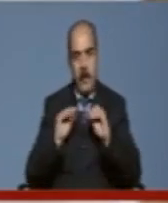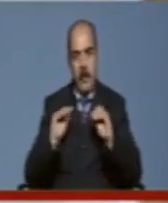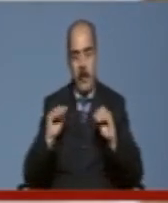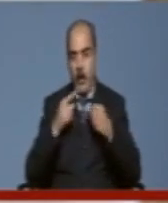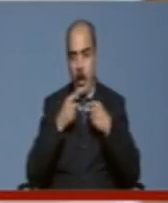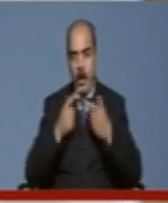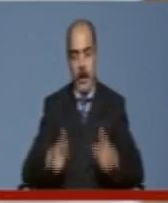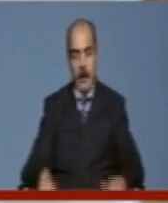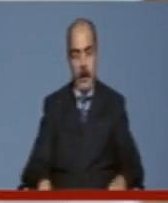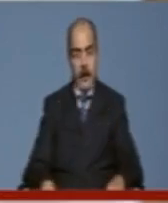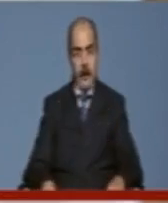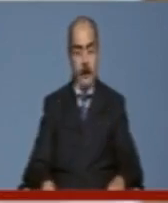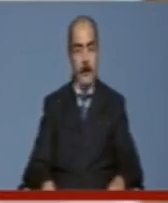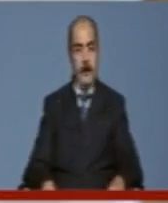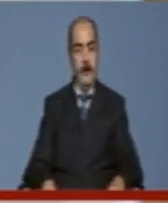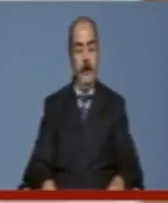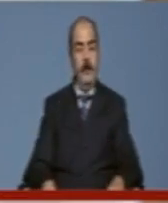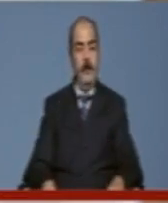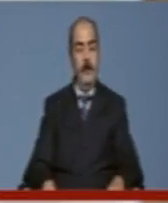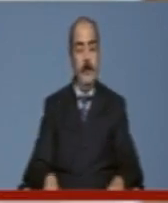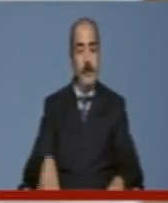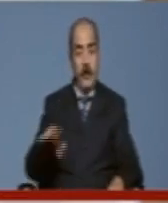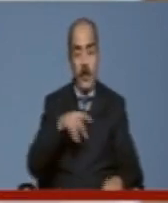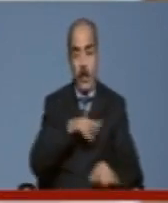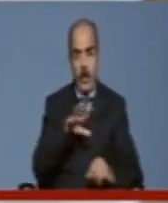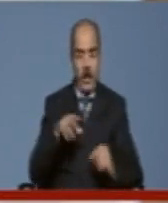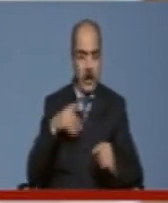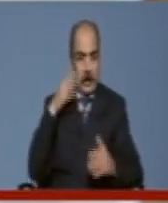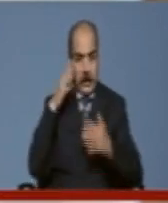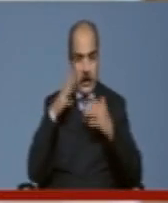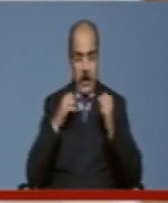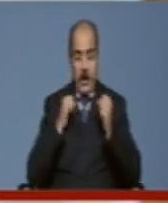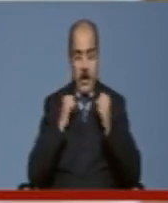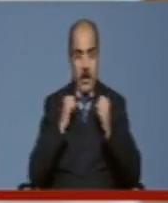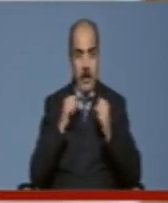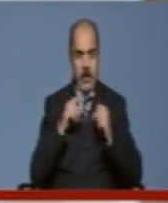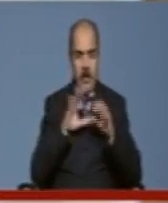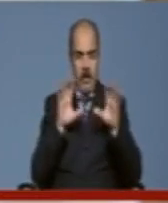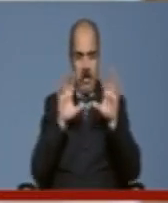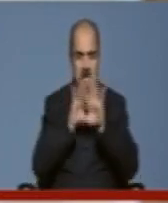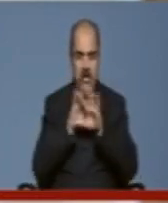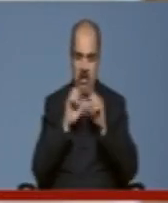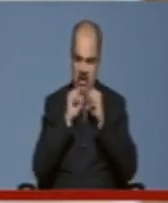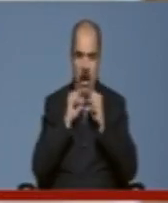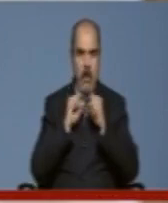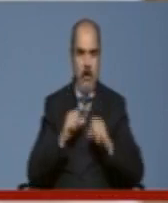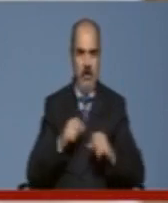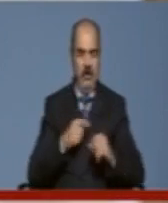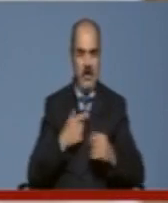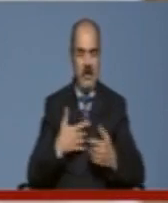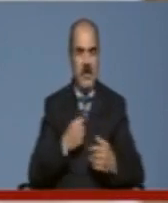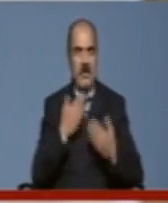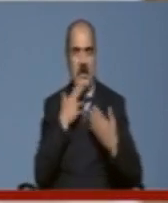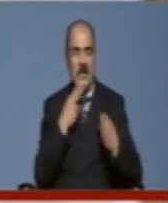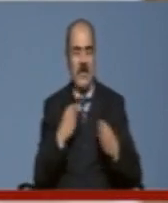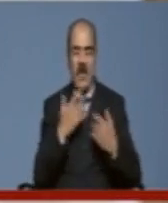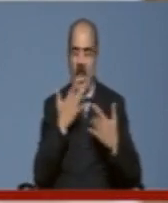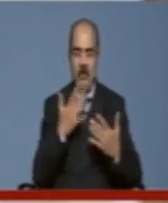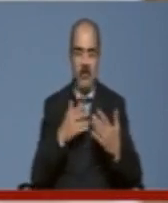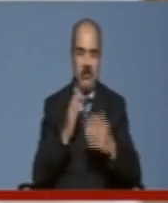للتو بأننا نعيش فترة مظلمة جدا، وفي مثل هذه